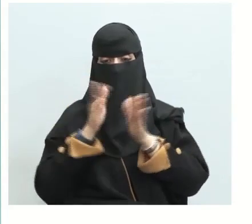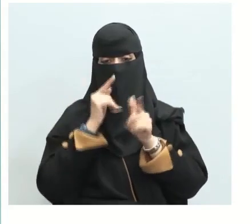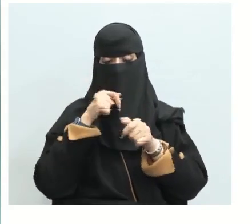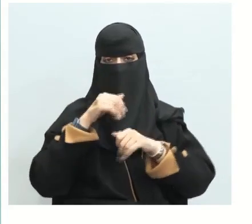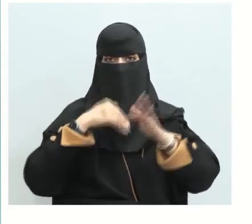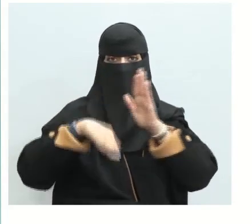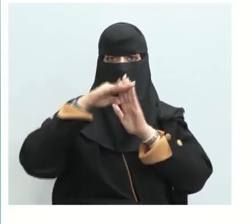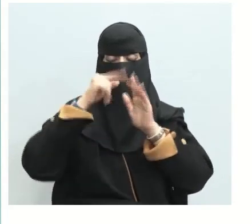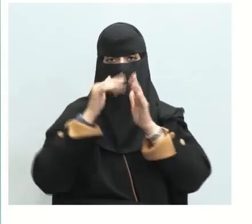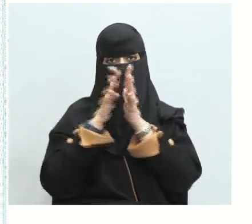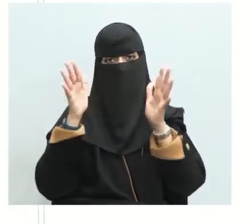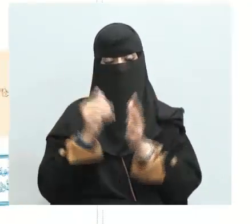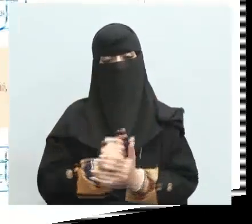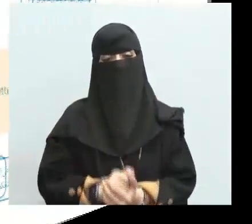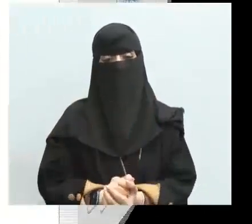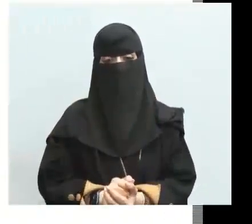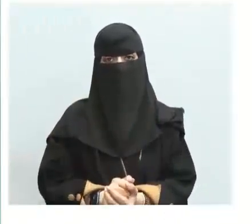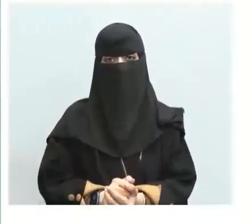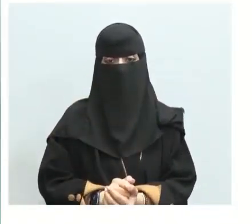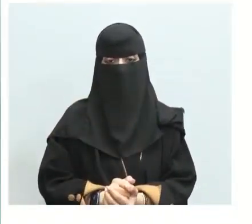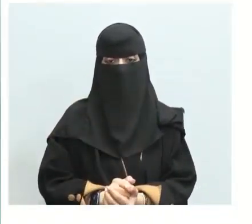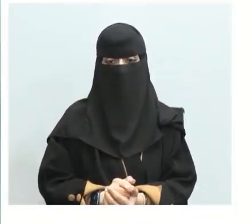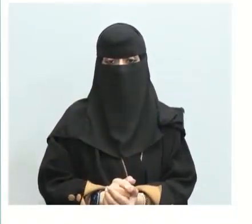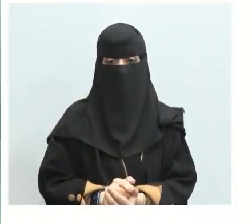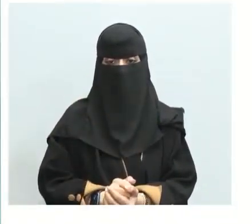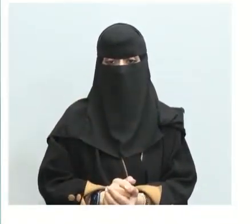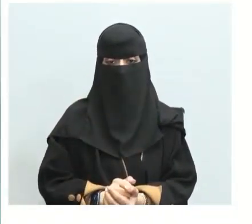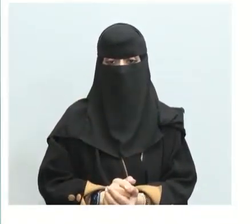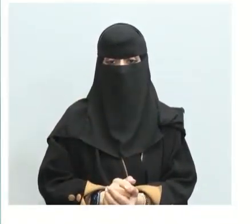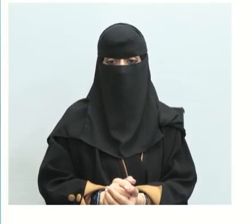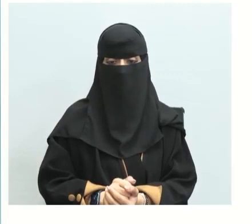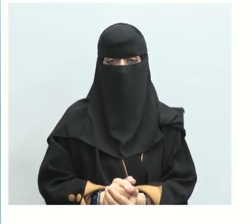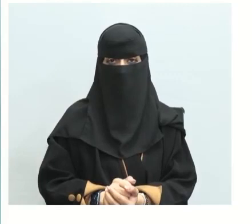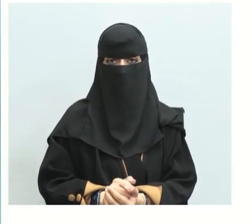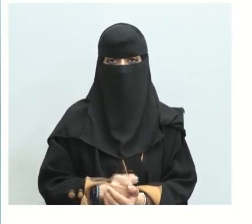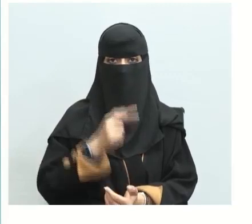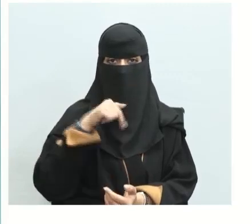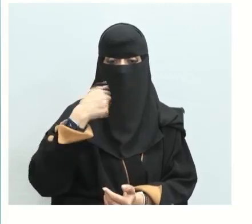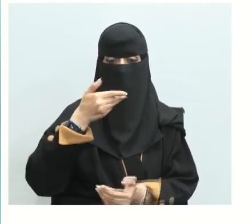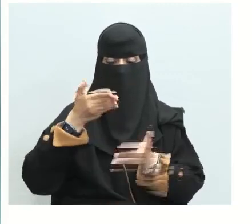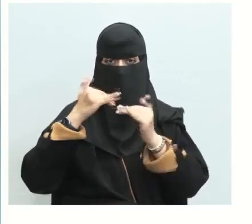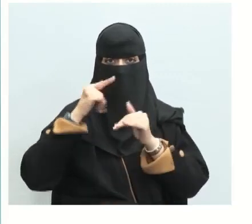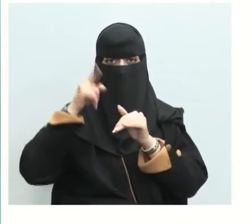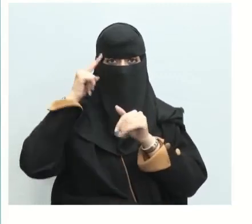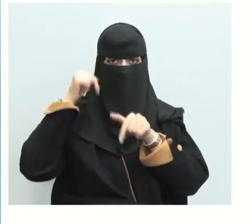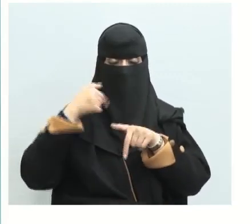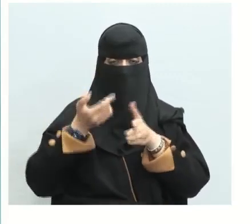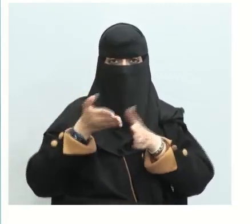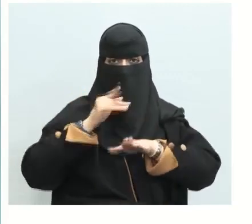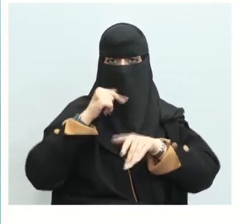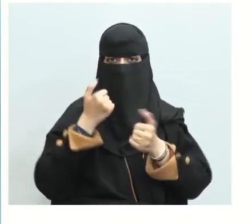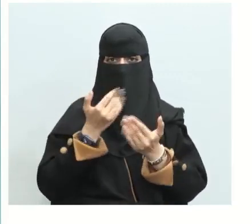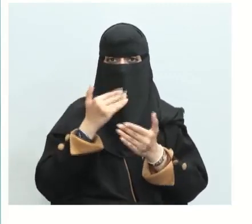مستوى التكبير. إذا تعرفنا أيضا أنه